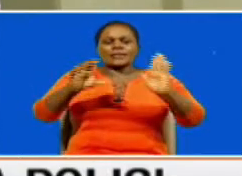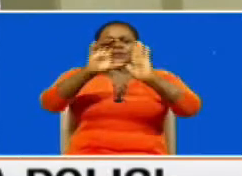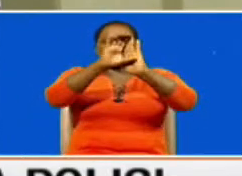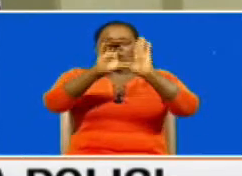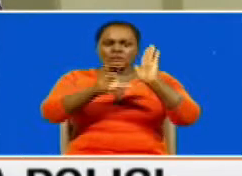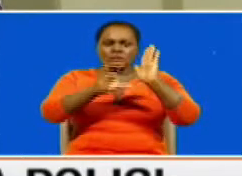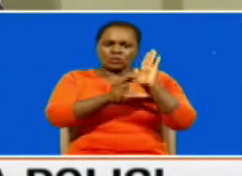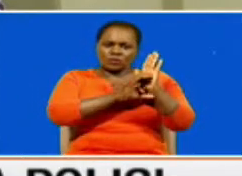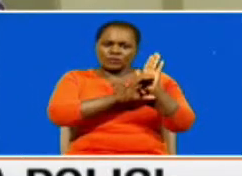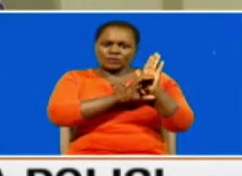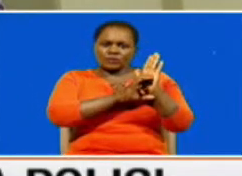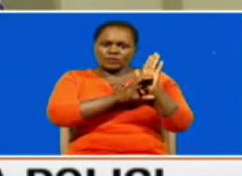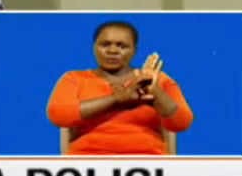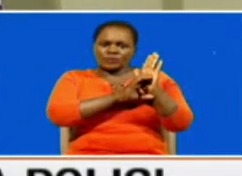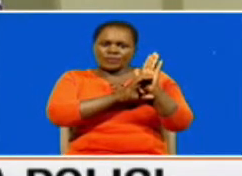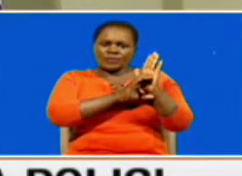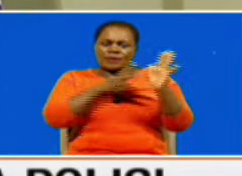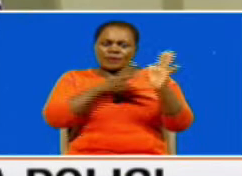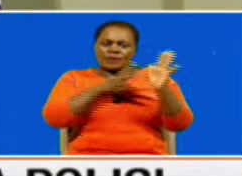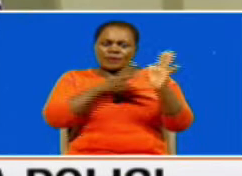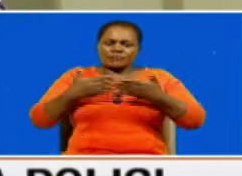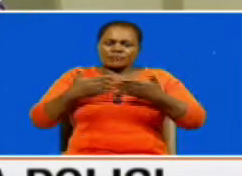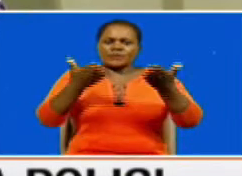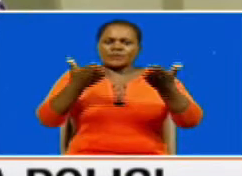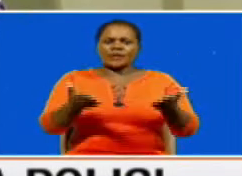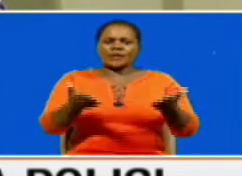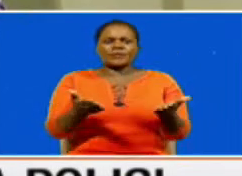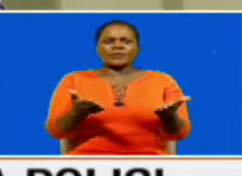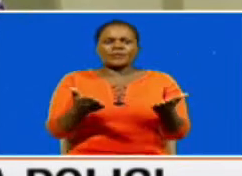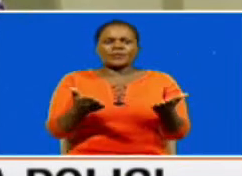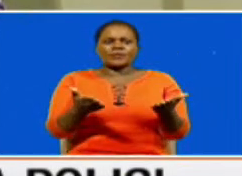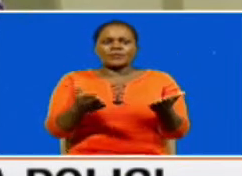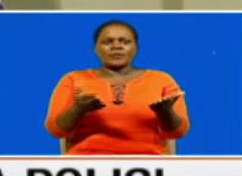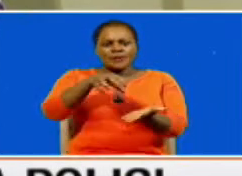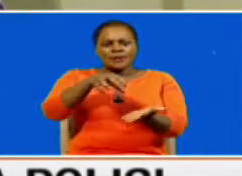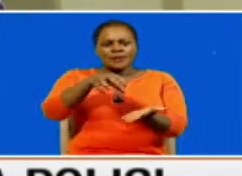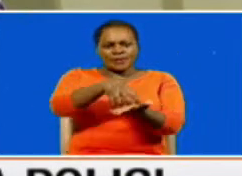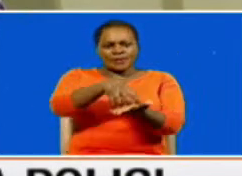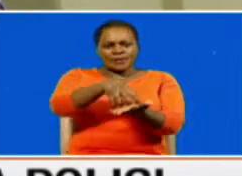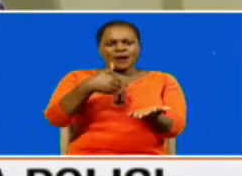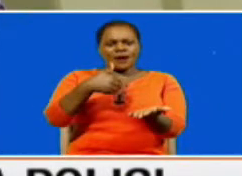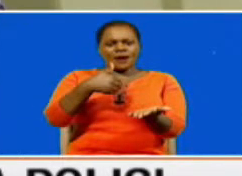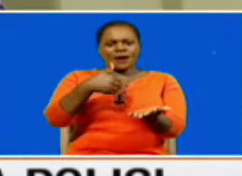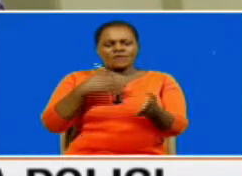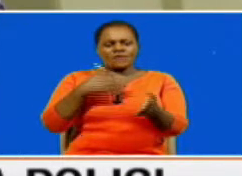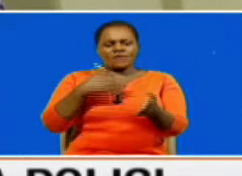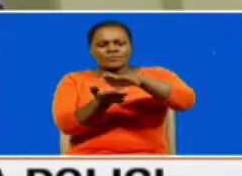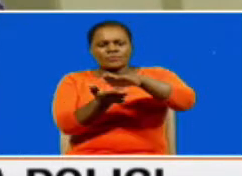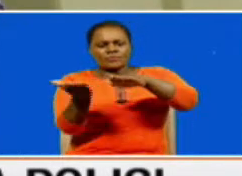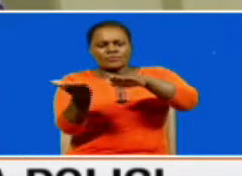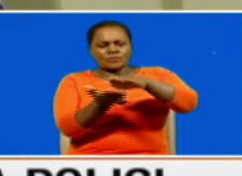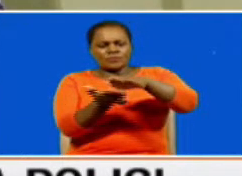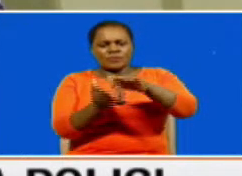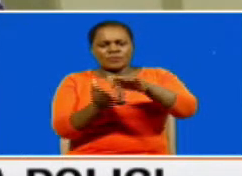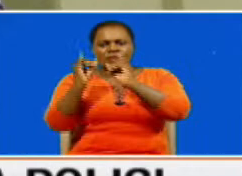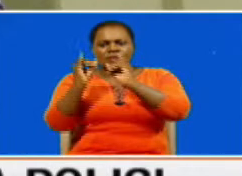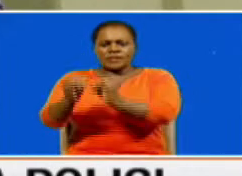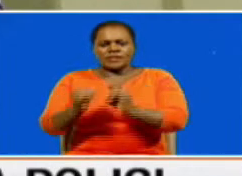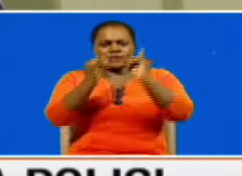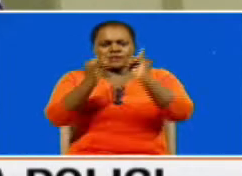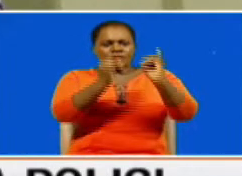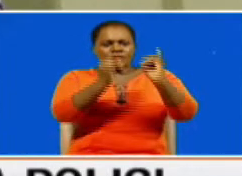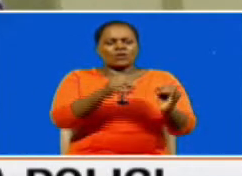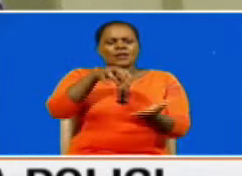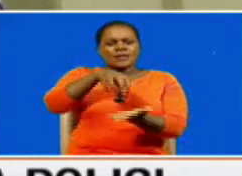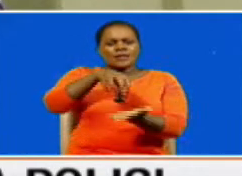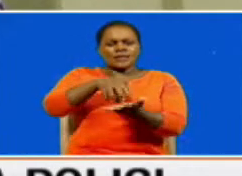constitution. So far, we have a case to file individual charges